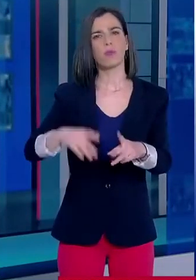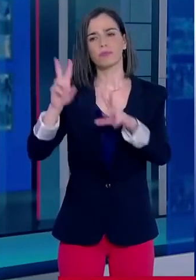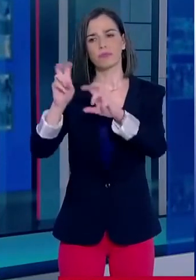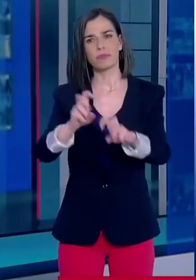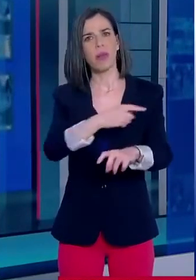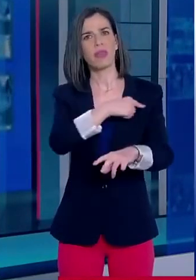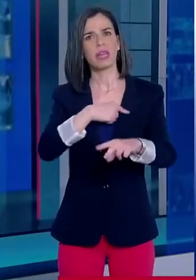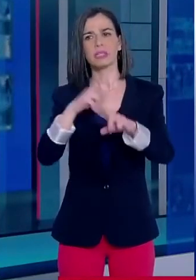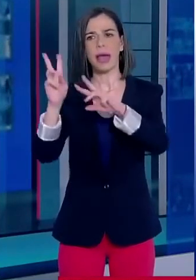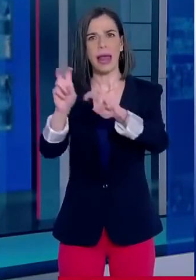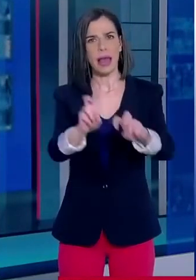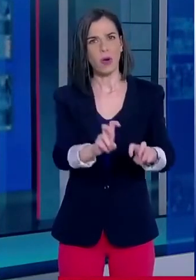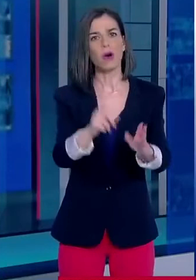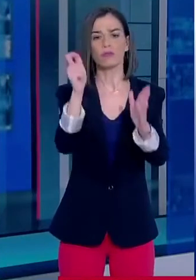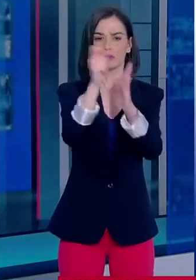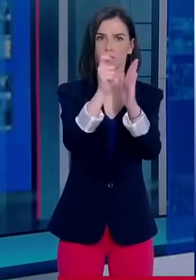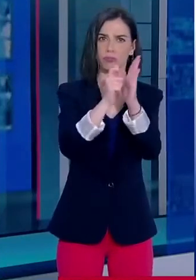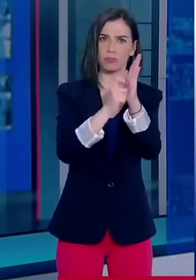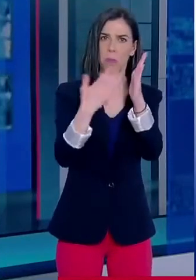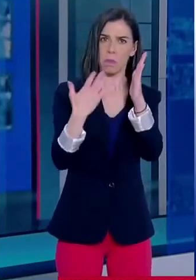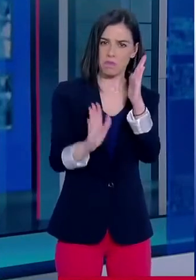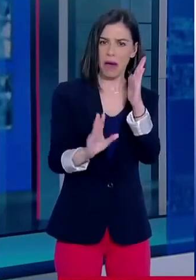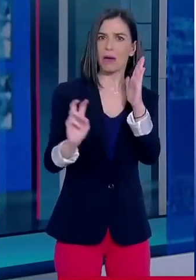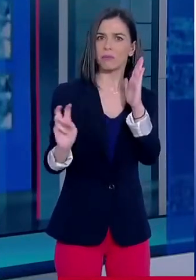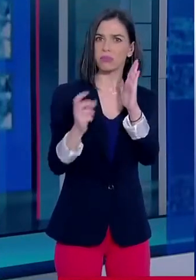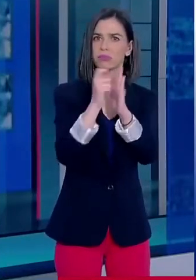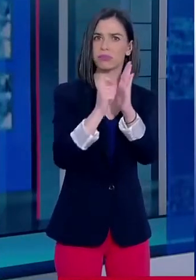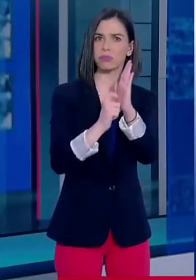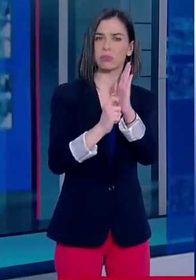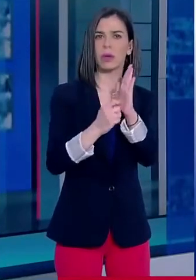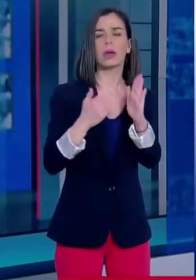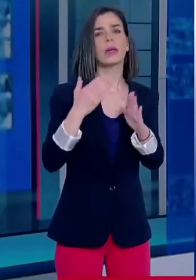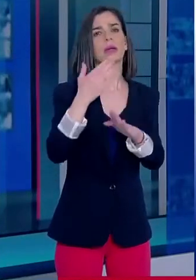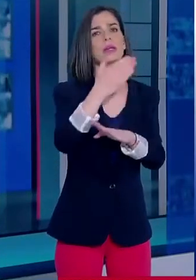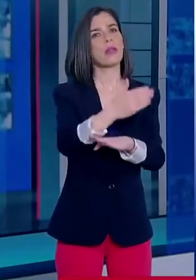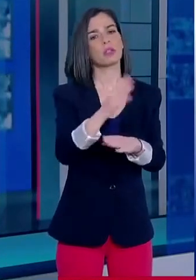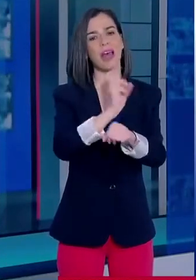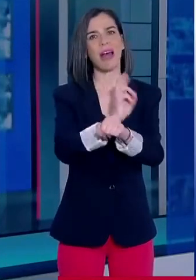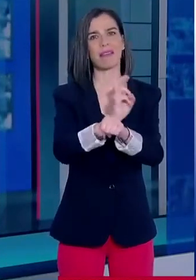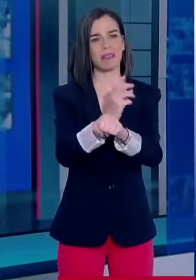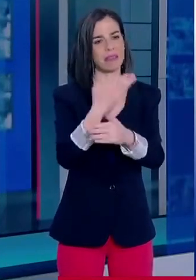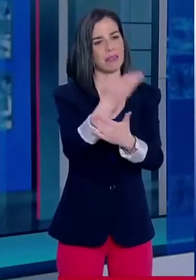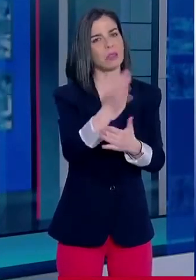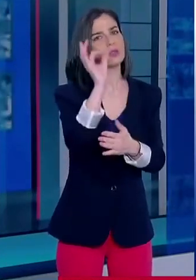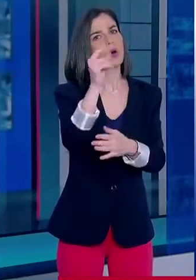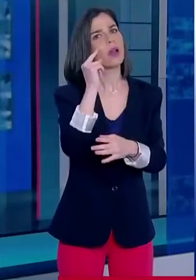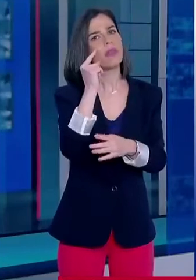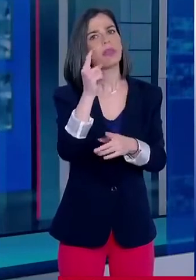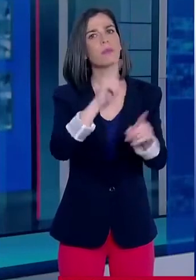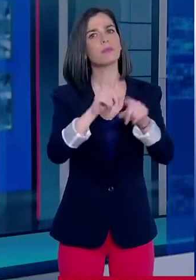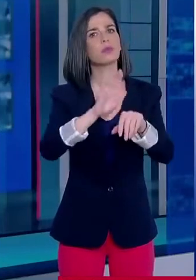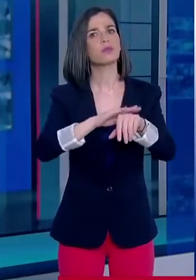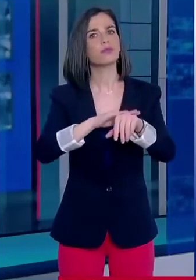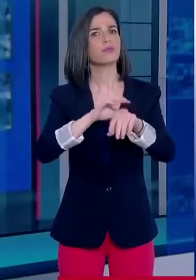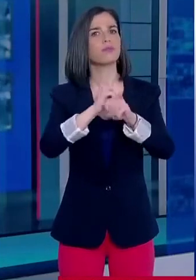της διοίκησης κλινικής, κατέγραψε τα αρχικά ευρήματα και εγχείρησε στη διοίκηση της κλινικής φύλο ελέγχου για την αναζήτηση των απαραίτητων στοιχείων και